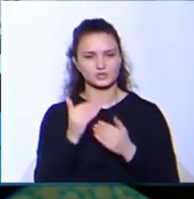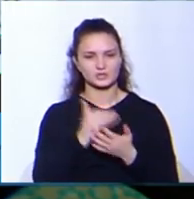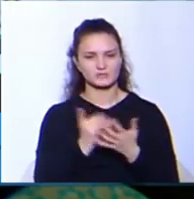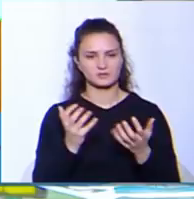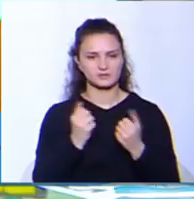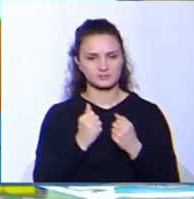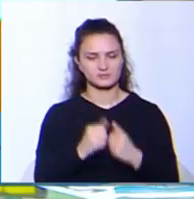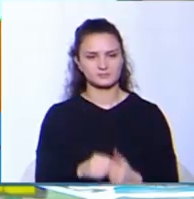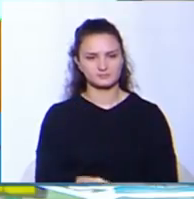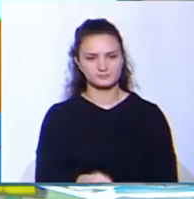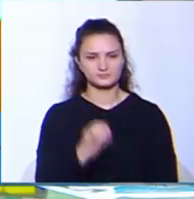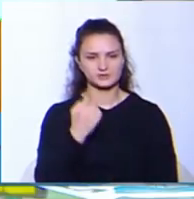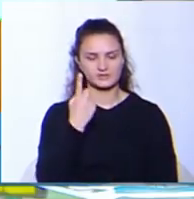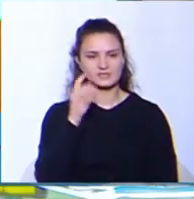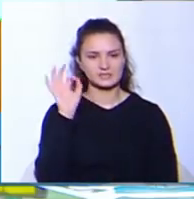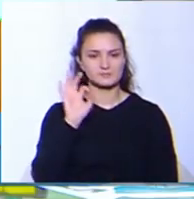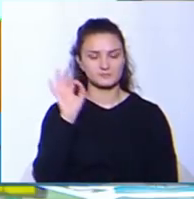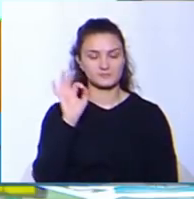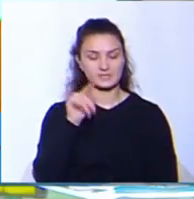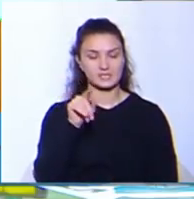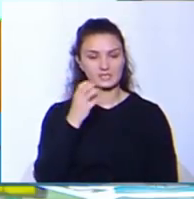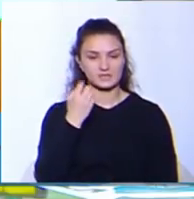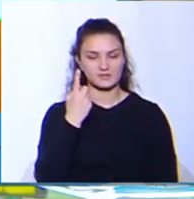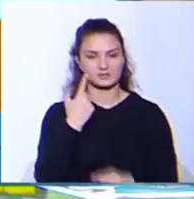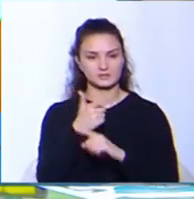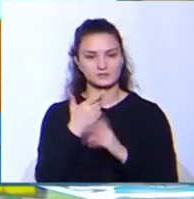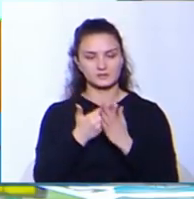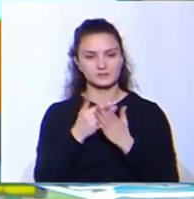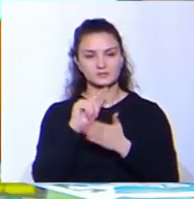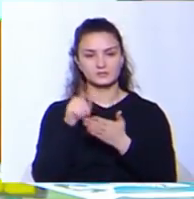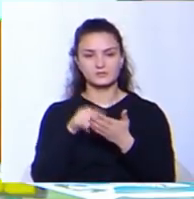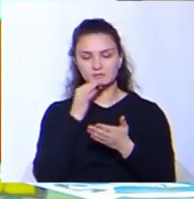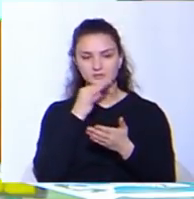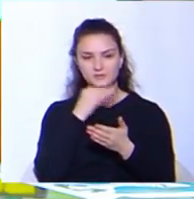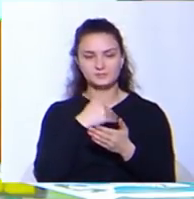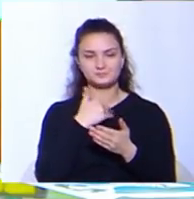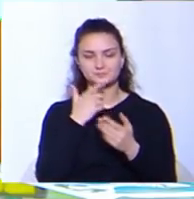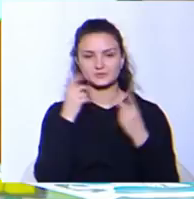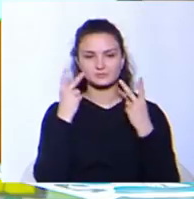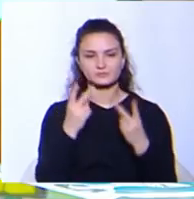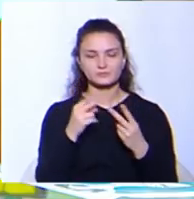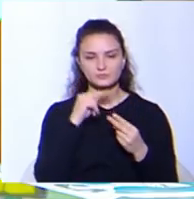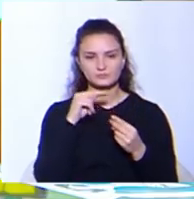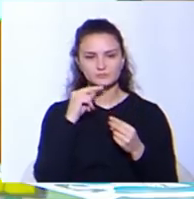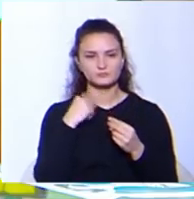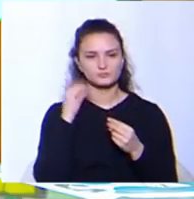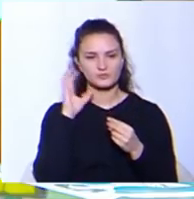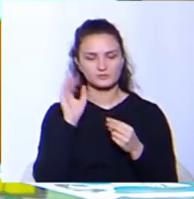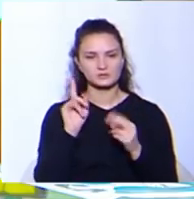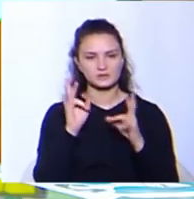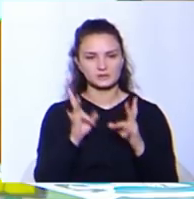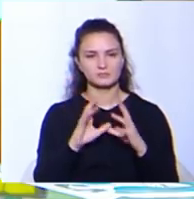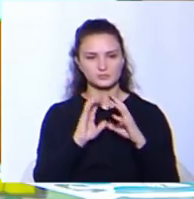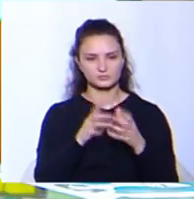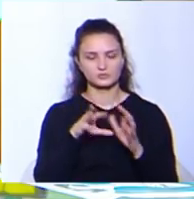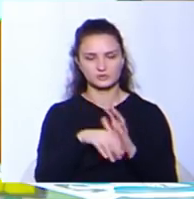ლეტალური. კიდევ ერთი სტატისტიკა გვაქვს ჩვენ, ვიდრე ლევანს დაუსვამ კითხვას, იმიტომ რომ მე მინდა მაყურებელმა მიაქციოს ყურადღება, ჩვენ მოვისმინეთ რა ხდება მსოფლიოში,